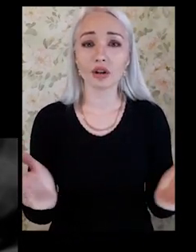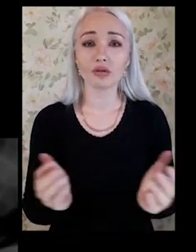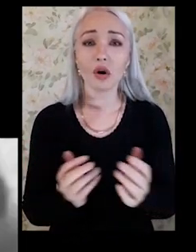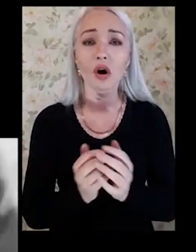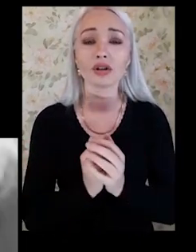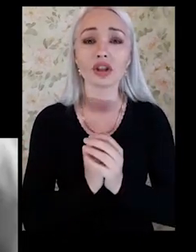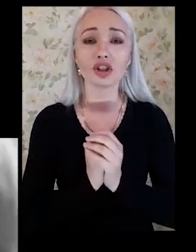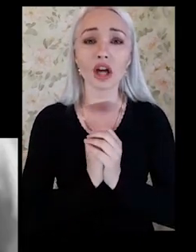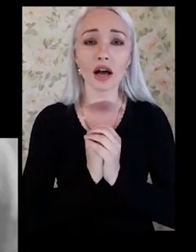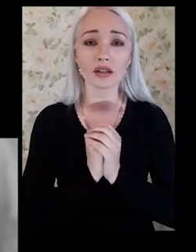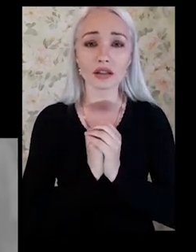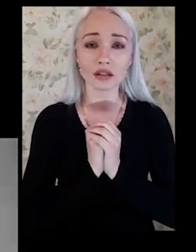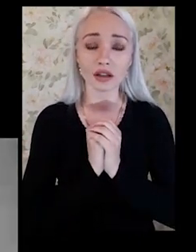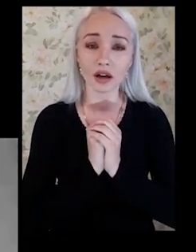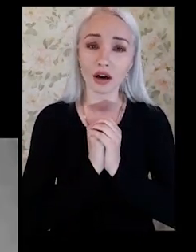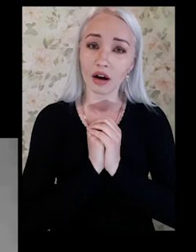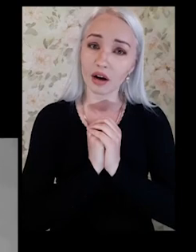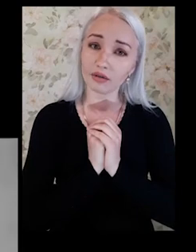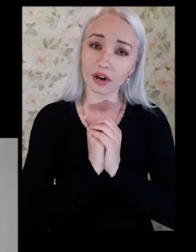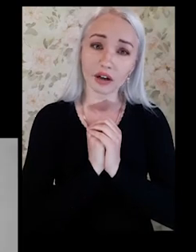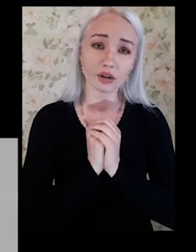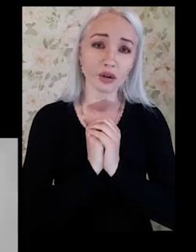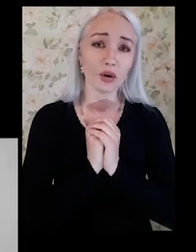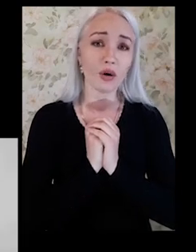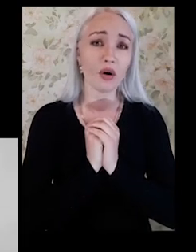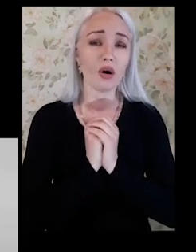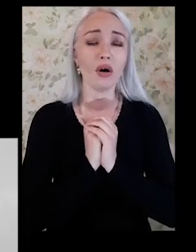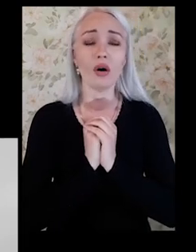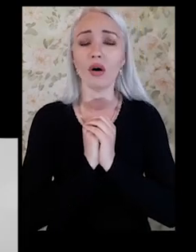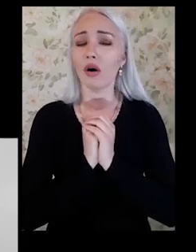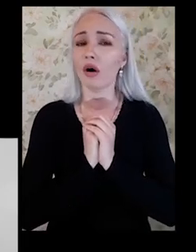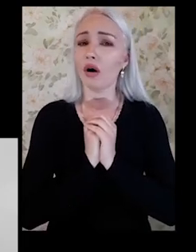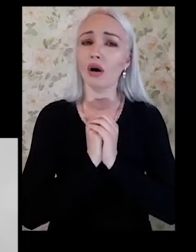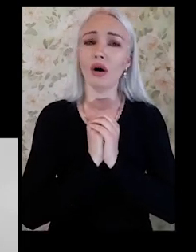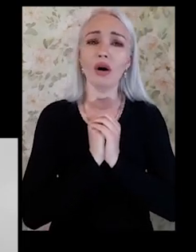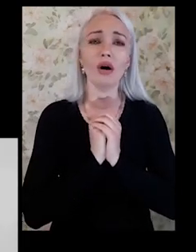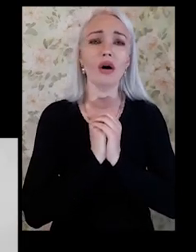Ждала вот-вот сейчас в окно.